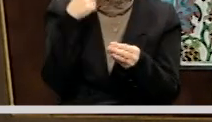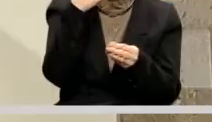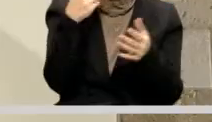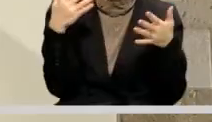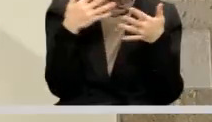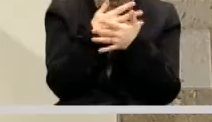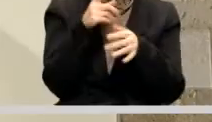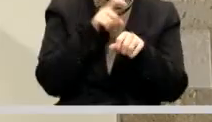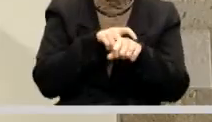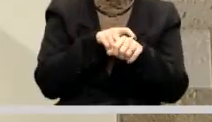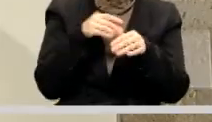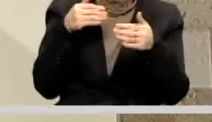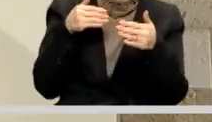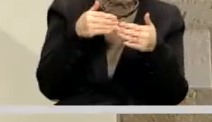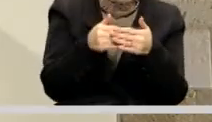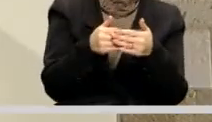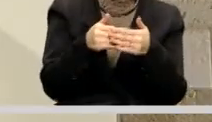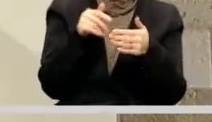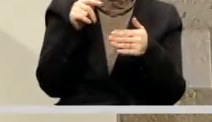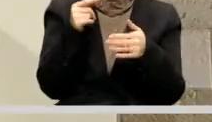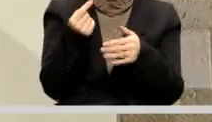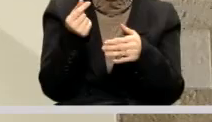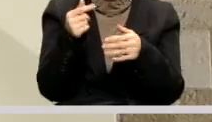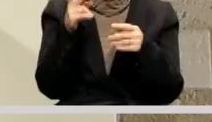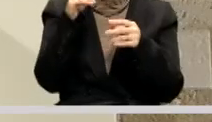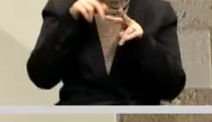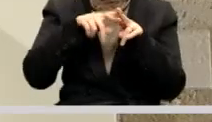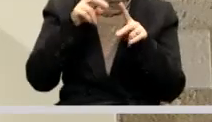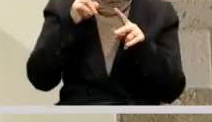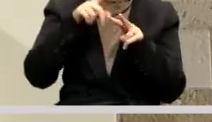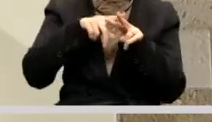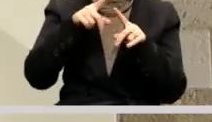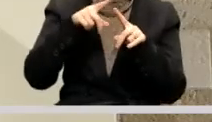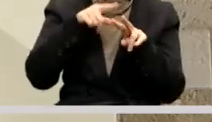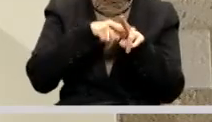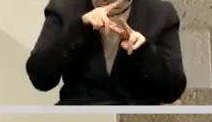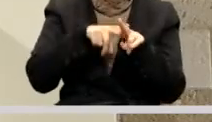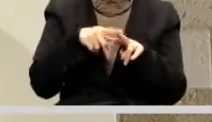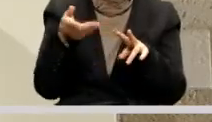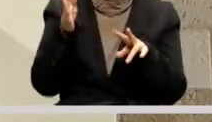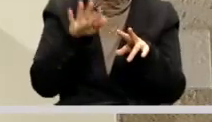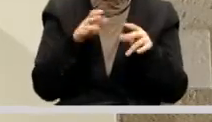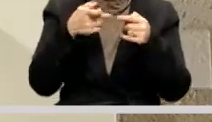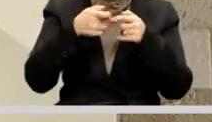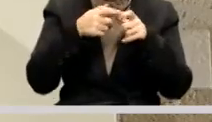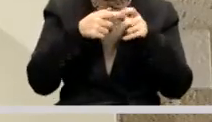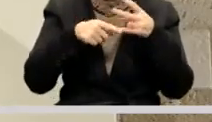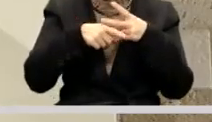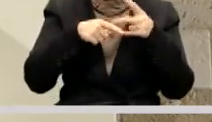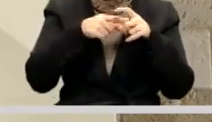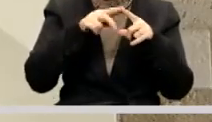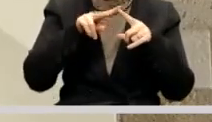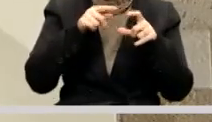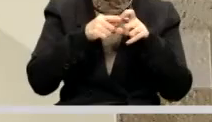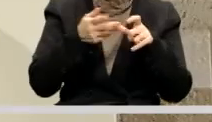akşam saatlerine doğru biraz daha böyle papatya, rezene, ada çayı, ondan sonra çarkı felek belki meyvesinin